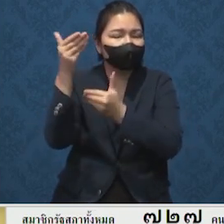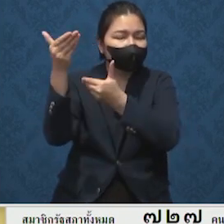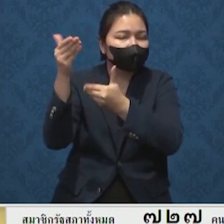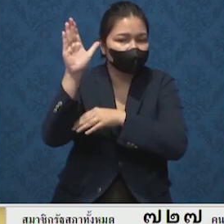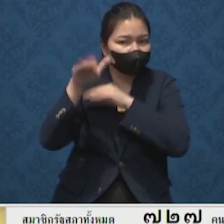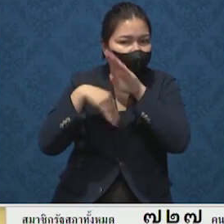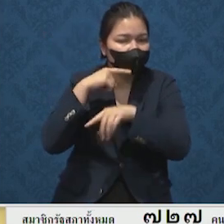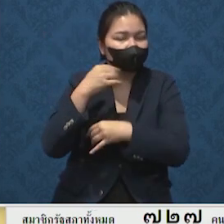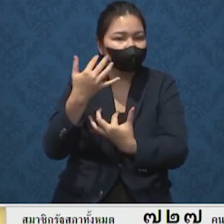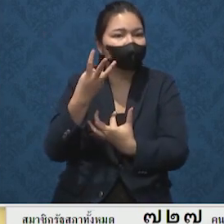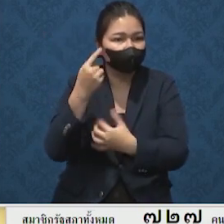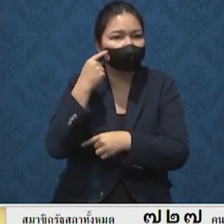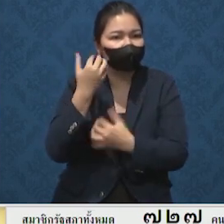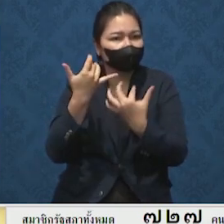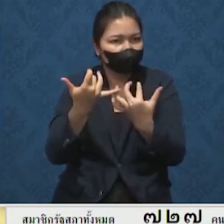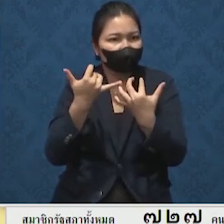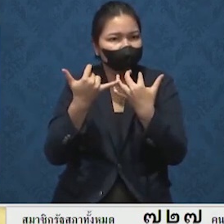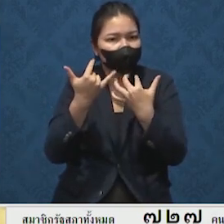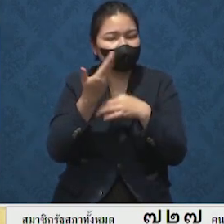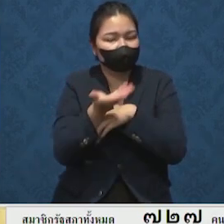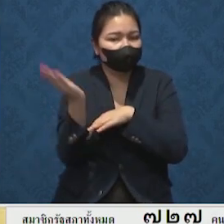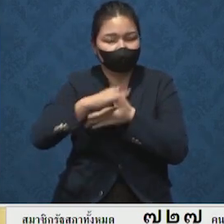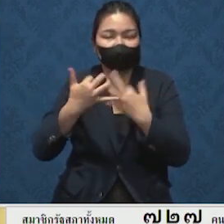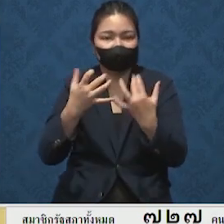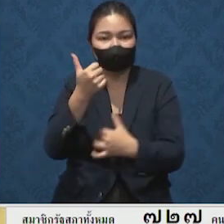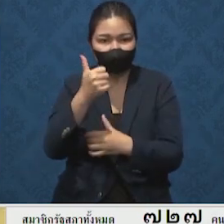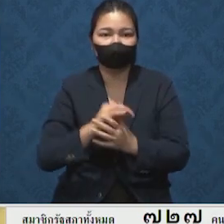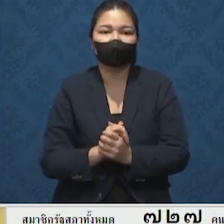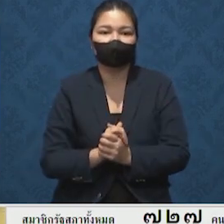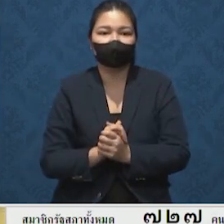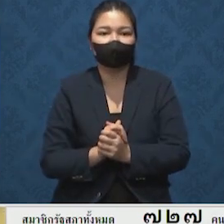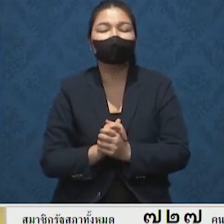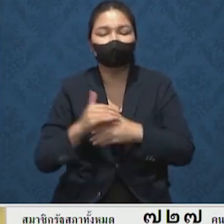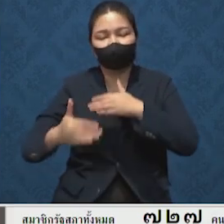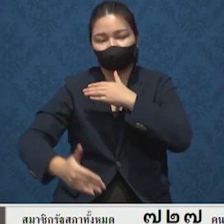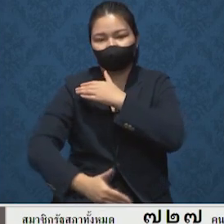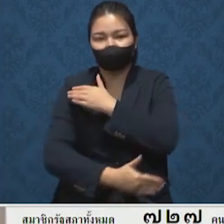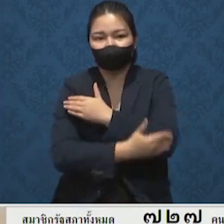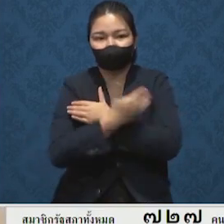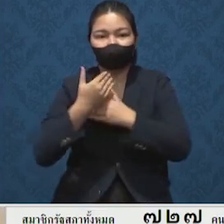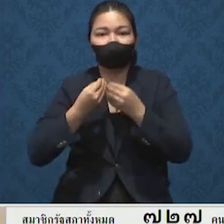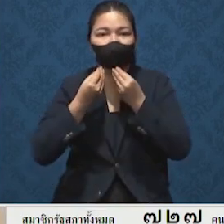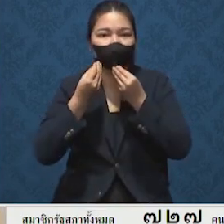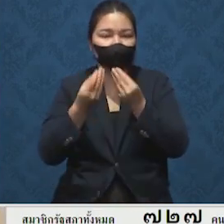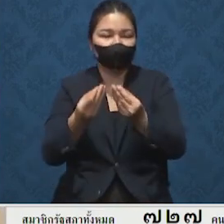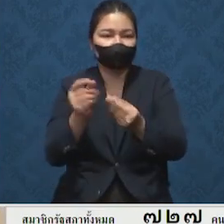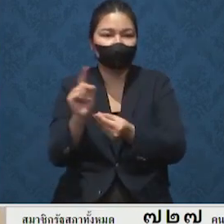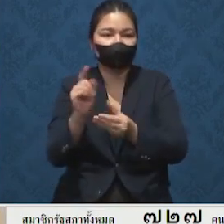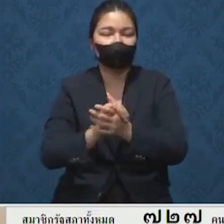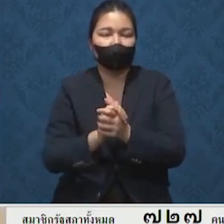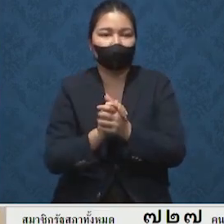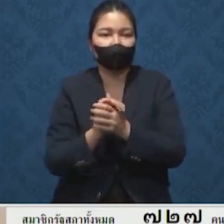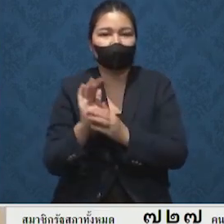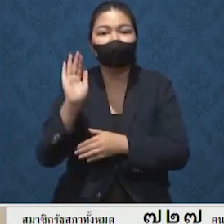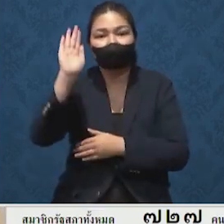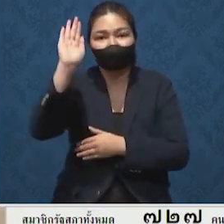ขออนุญาตท่านประธานว่ารอครับวันนี้รอทั้งวันได้ครับ ครับ ขอบพระคุณครับ ให้โอกาสครับให้โอกาส ครับท่านประธานครับ เป็นความ